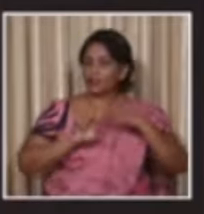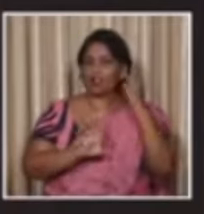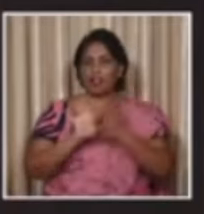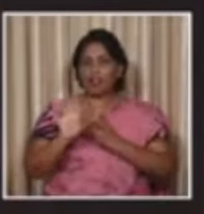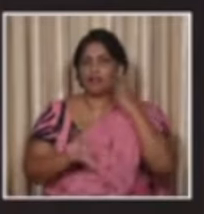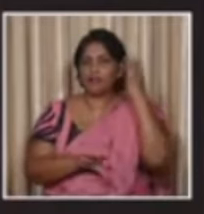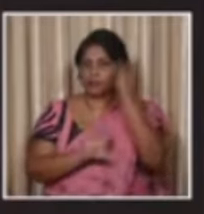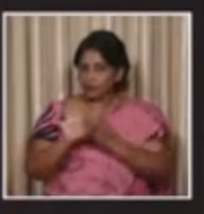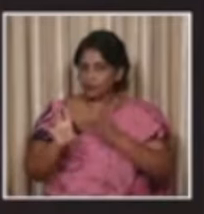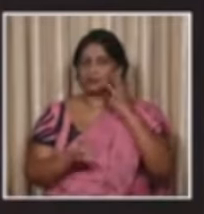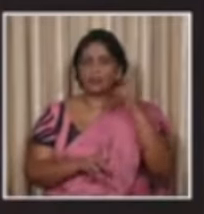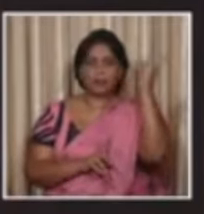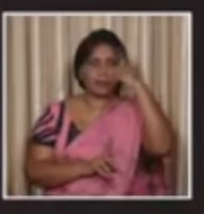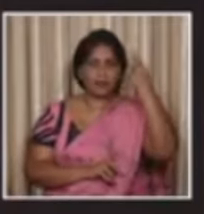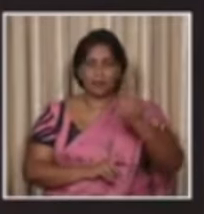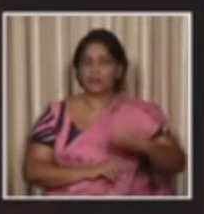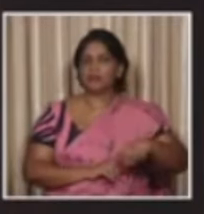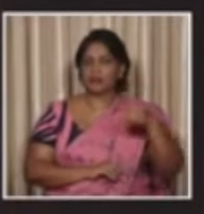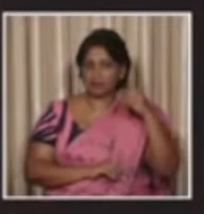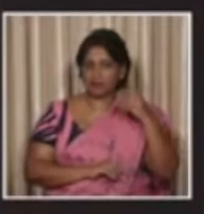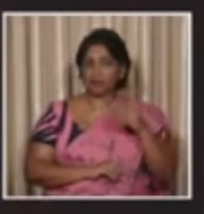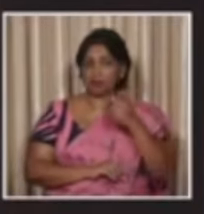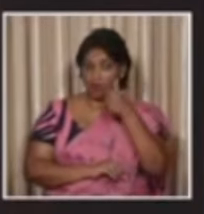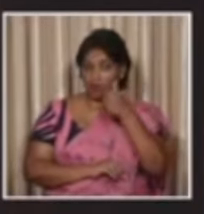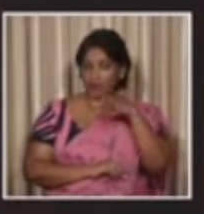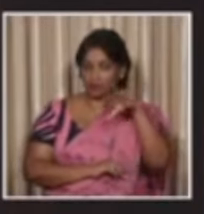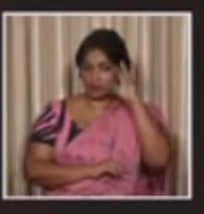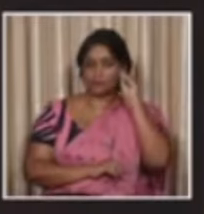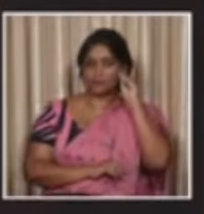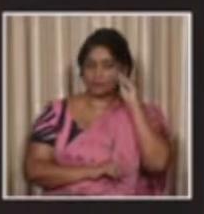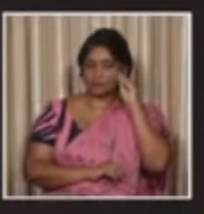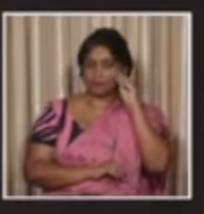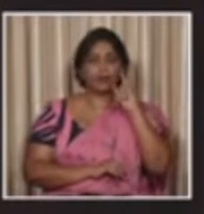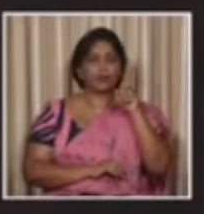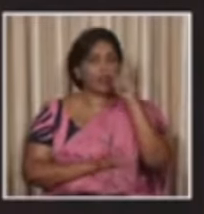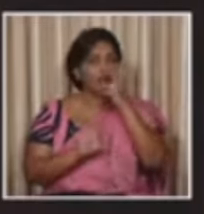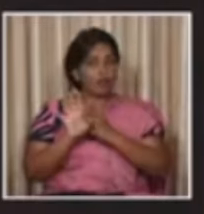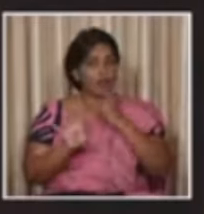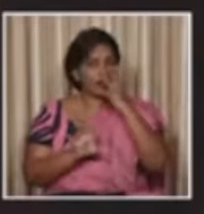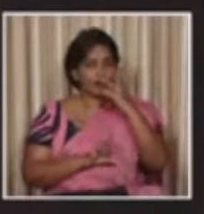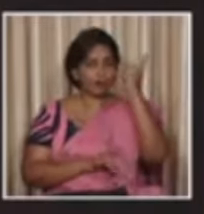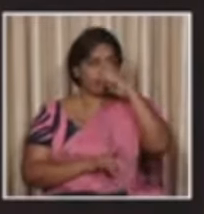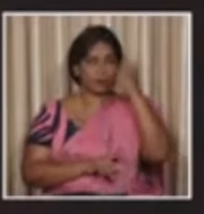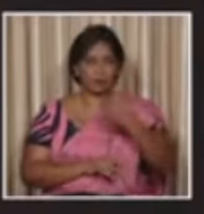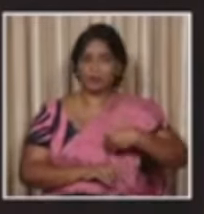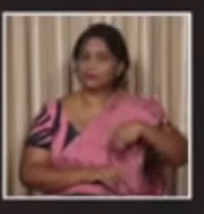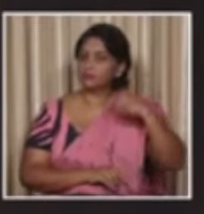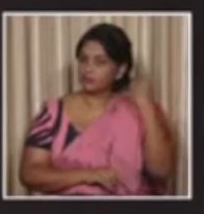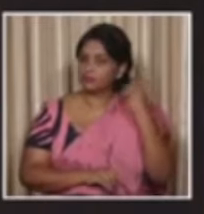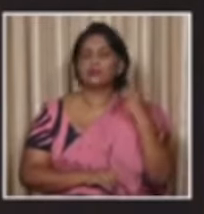3කට සැරයක් තමයි වැටුප් පැඩි කරගන්නේ. ඒක හොඳටම මතක තියාගන්න. අවුරුදු 3කට සැරයක් වැටුප් පැඩි